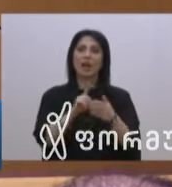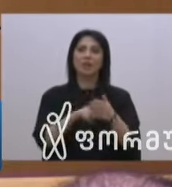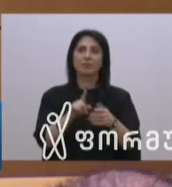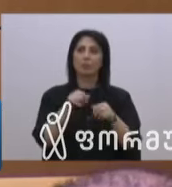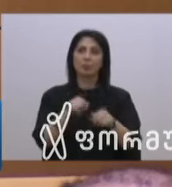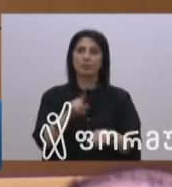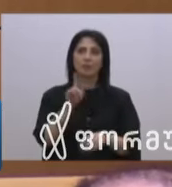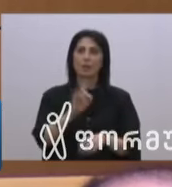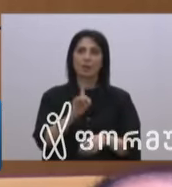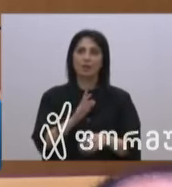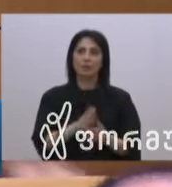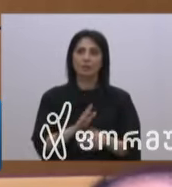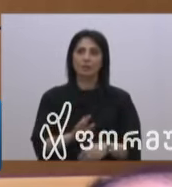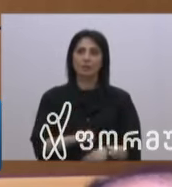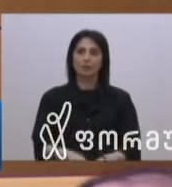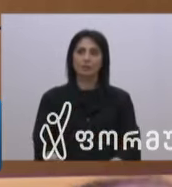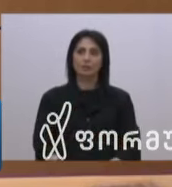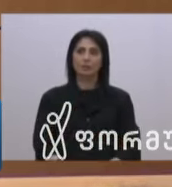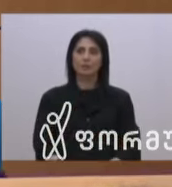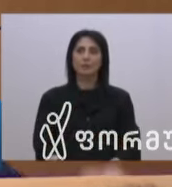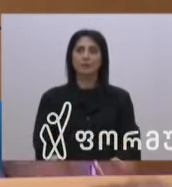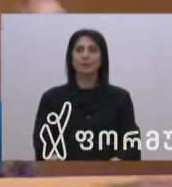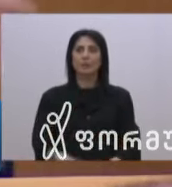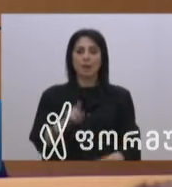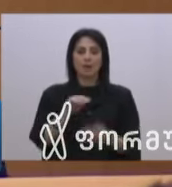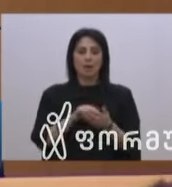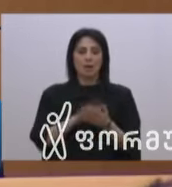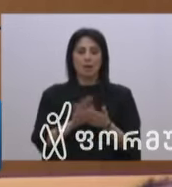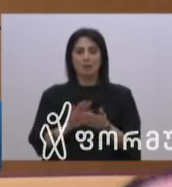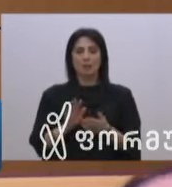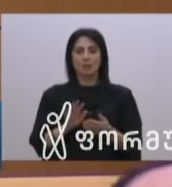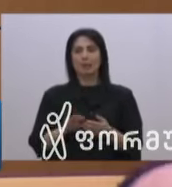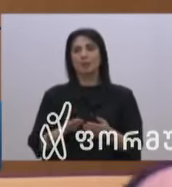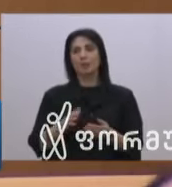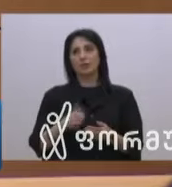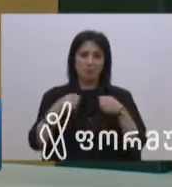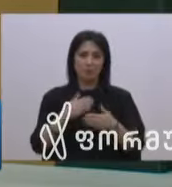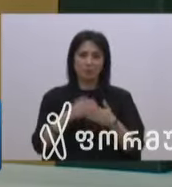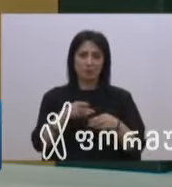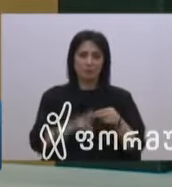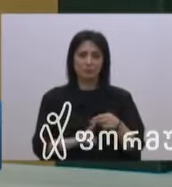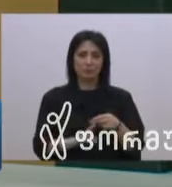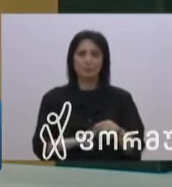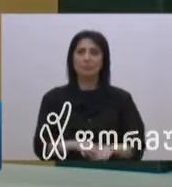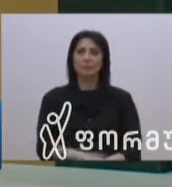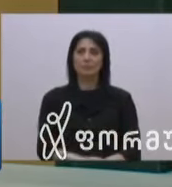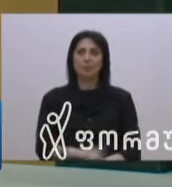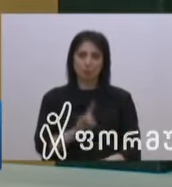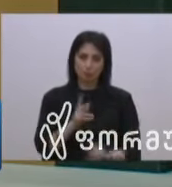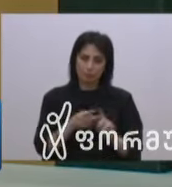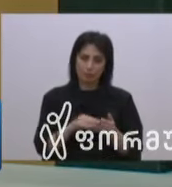ამის უფლება არ გაქვთ. არ გაქვთ, არ წერია რეგლამენტში. მაშინ წამიკითხეთ მუხლი. კონკრეტულად რაღაც